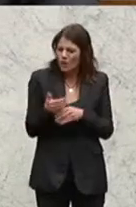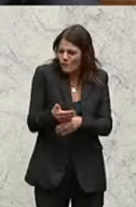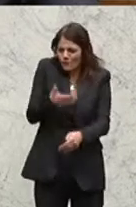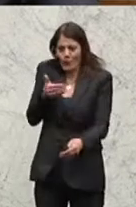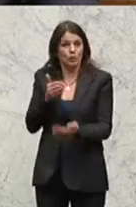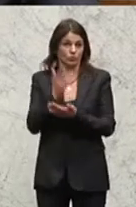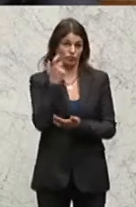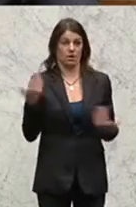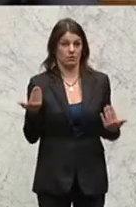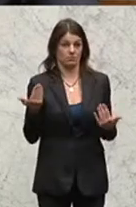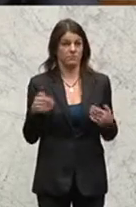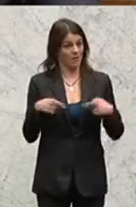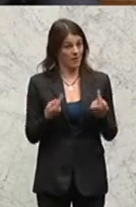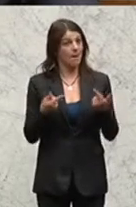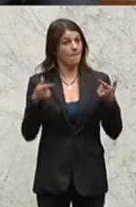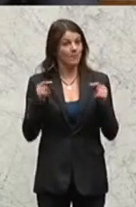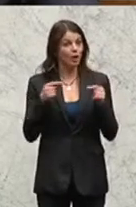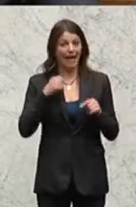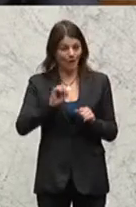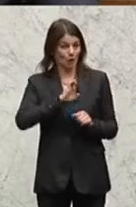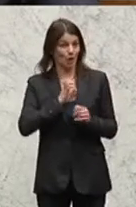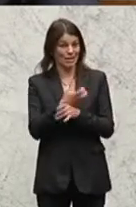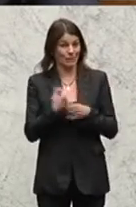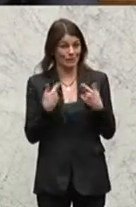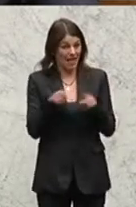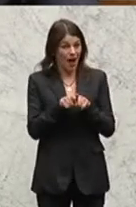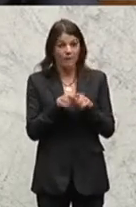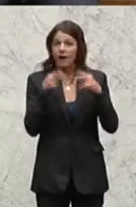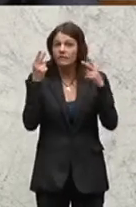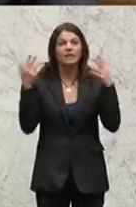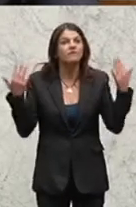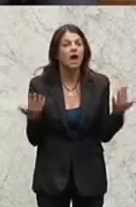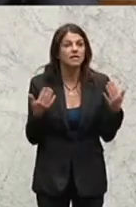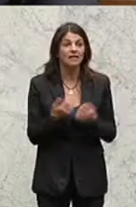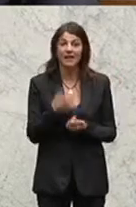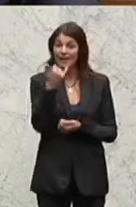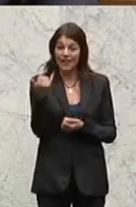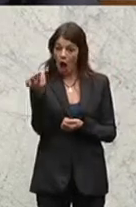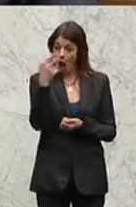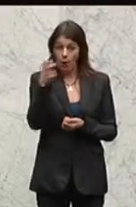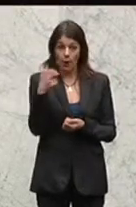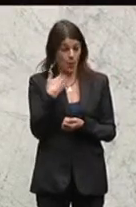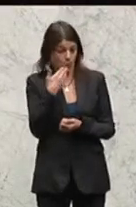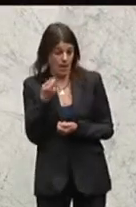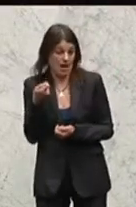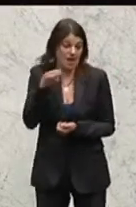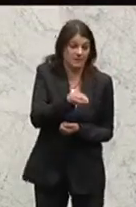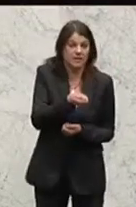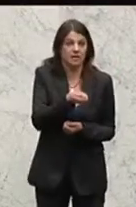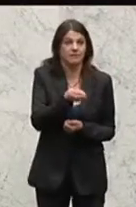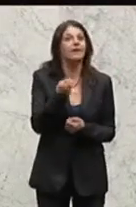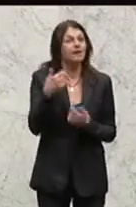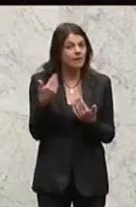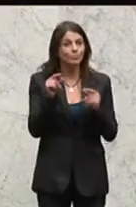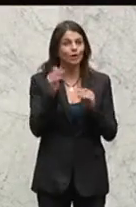machen und dann wir auch diese Chance nutzen, weil der wesentliche Punkt ist ja, jeden Euro, den wir jetzt nicht investieren, den müssen